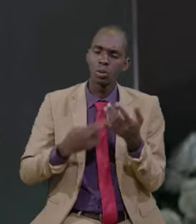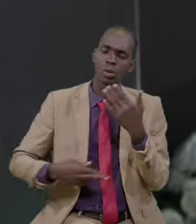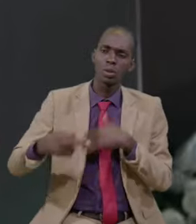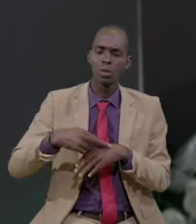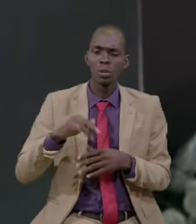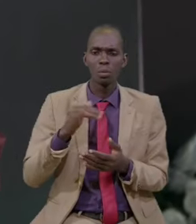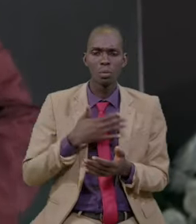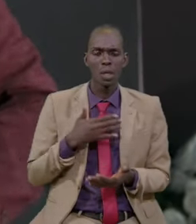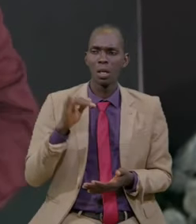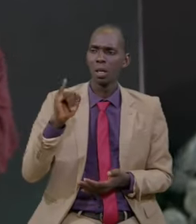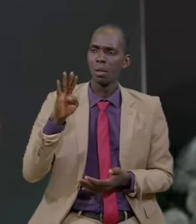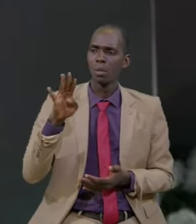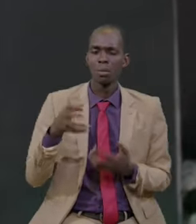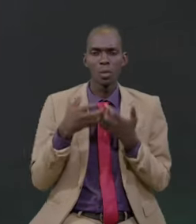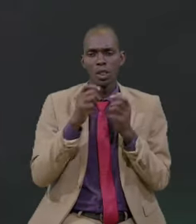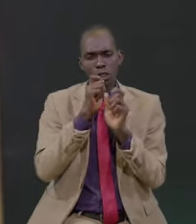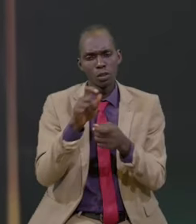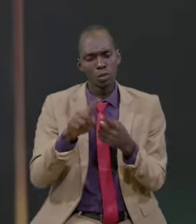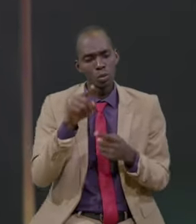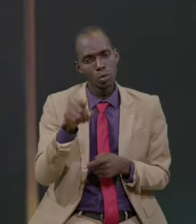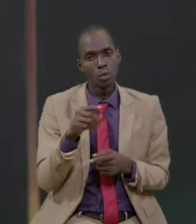Et il a dit, tu disais, pasteur,